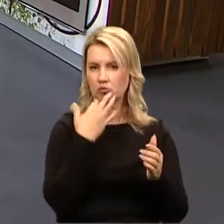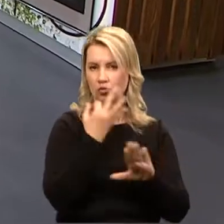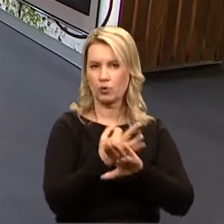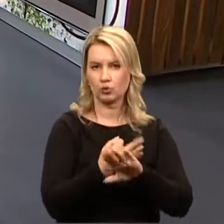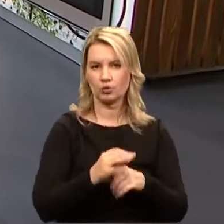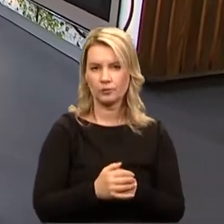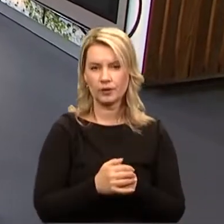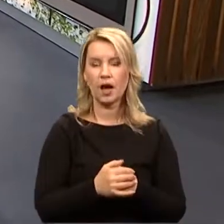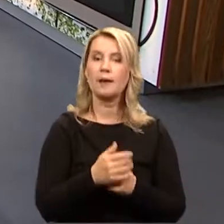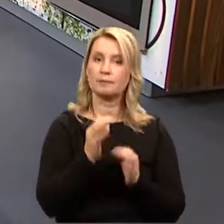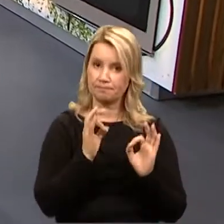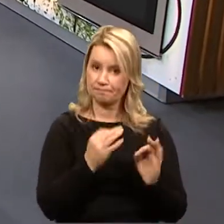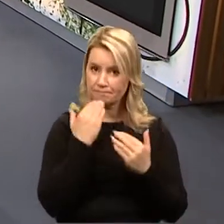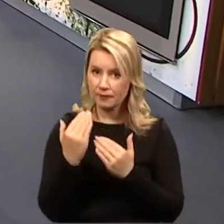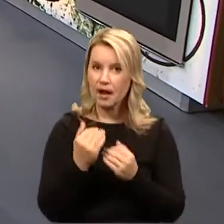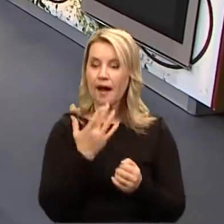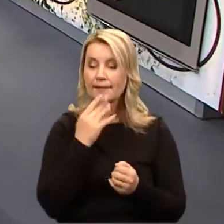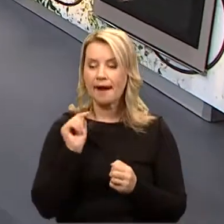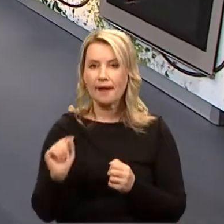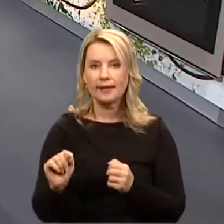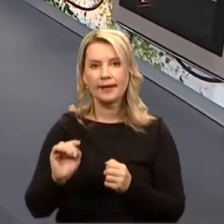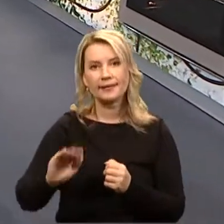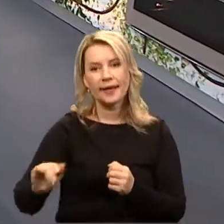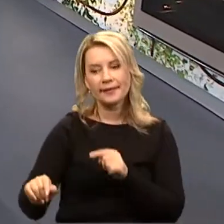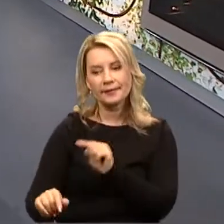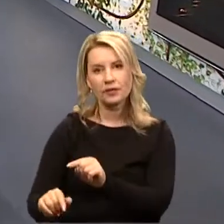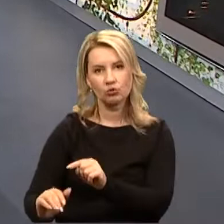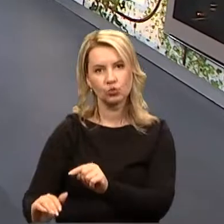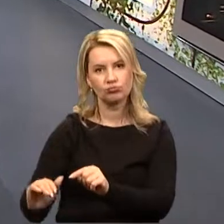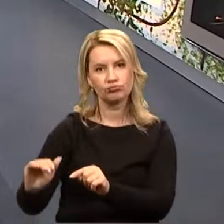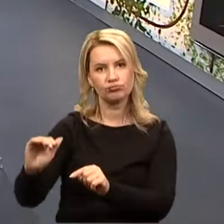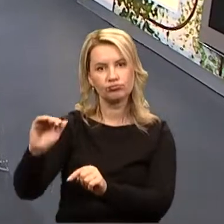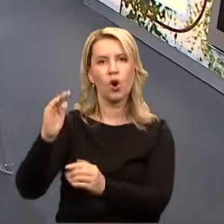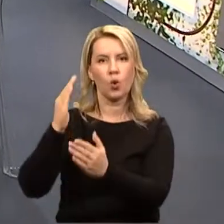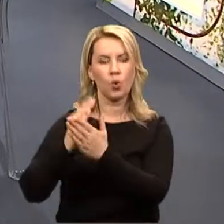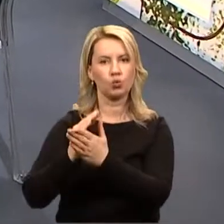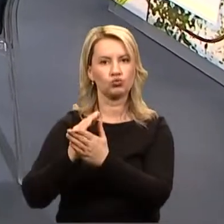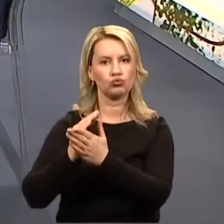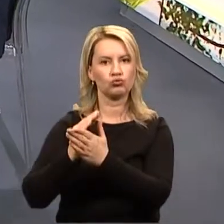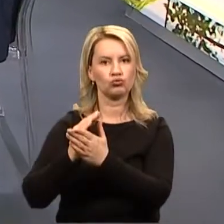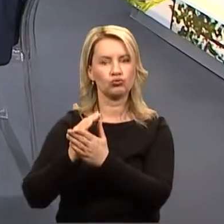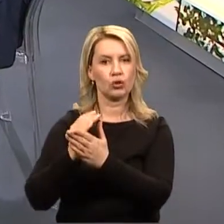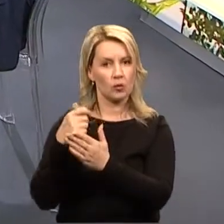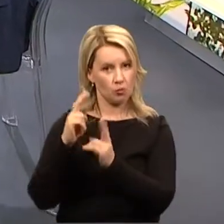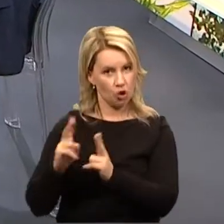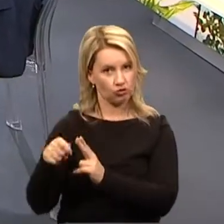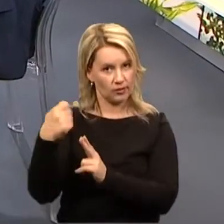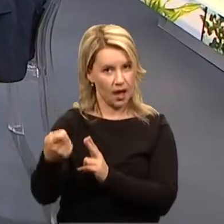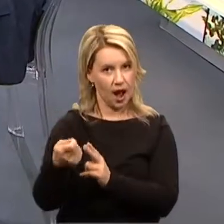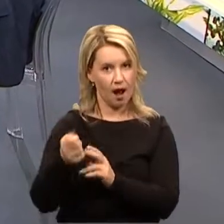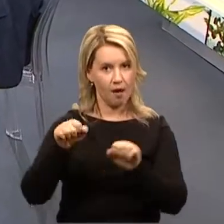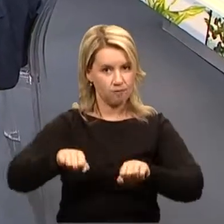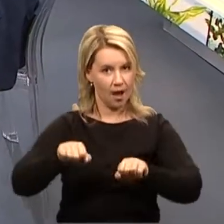finanční zodpovědnosti, kdy jim třeba dát platební kartu do ruky a vlastní účet? To je velice těžká otázka, bude to